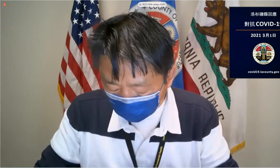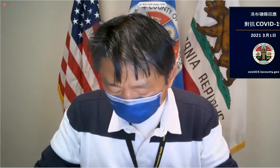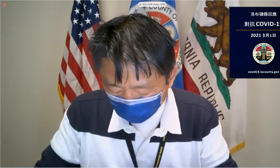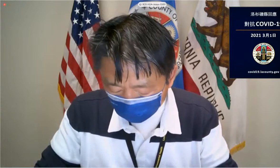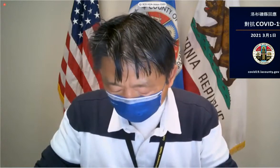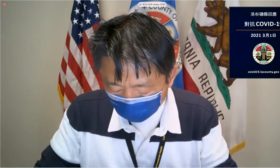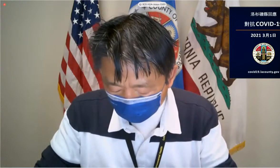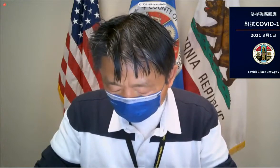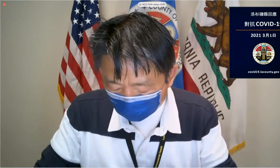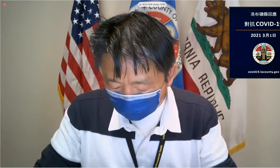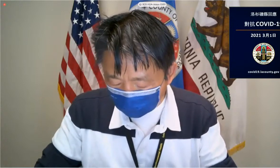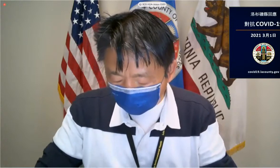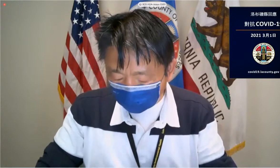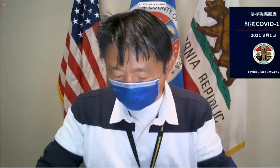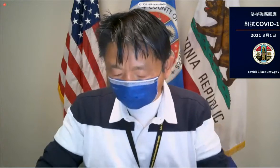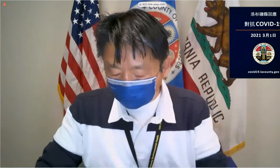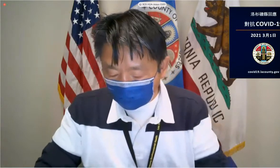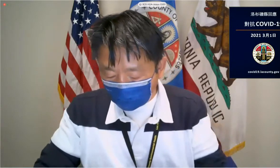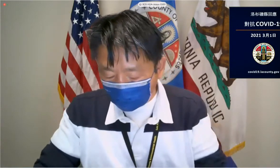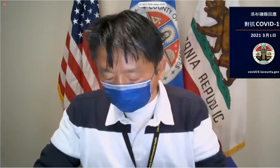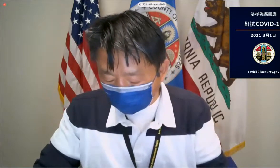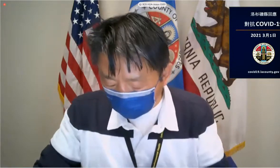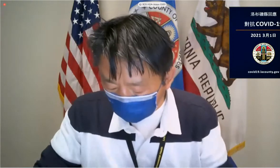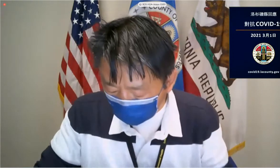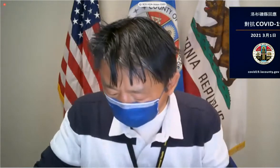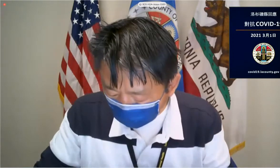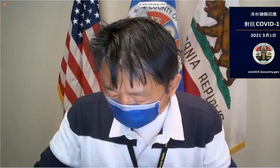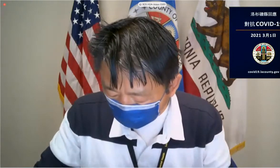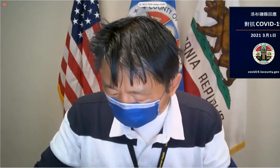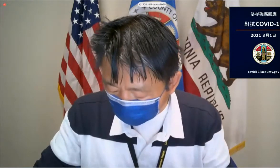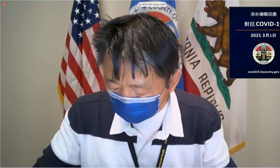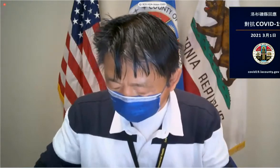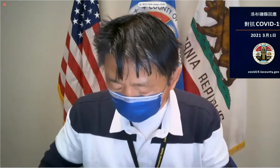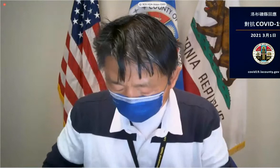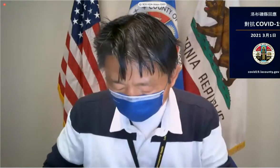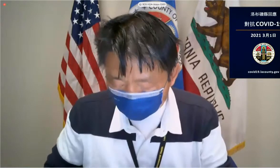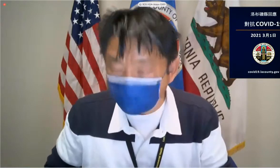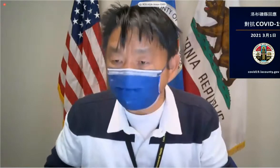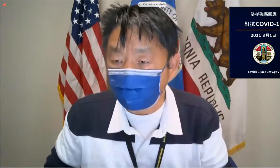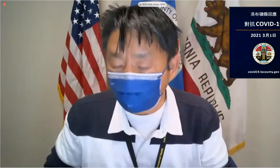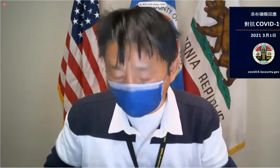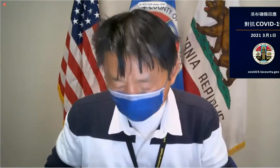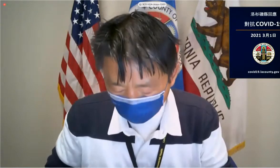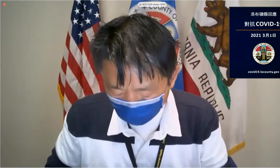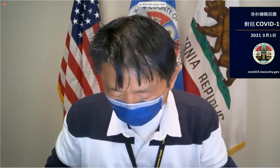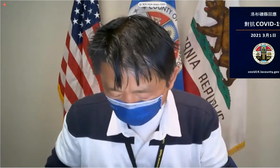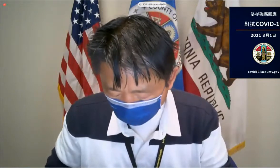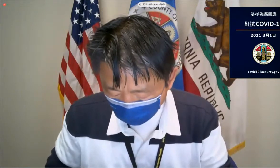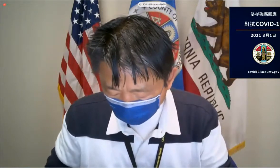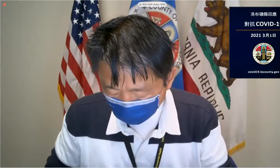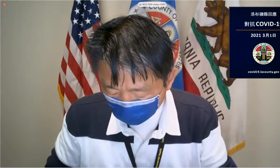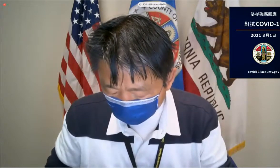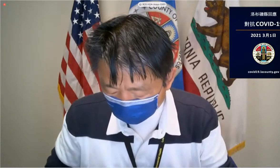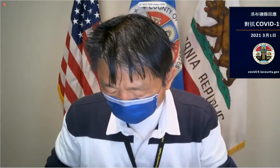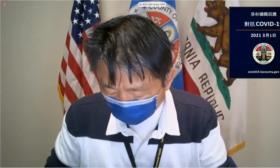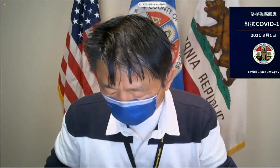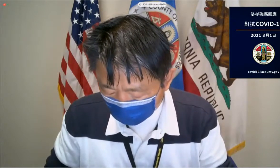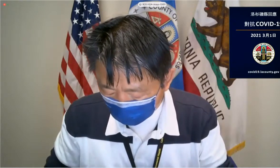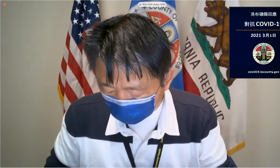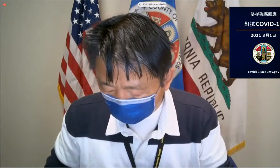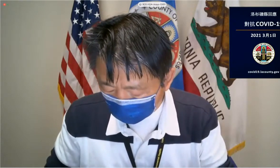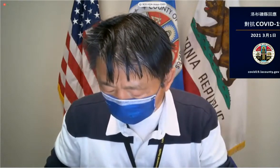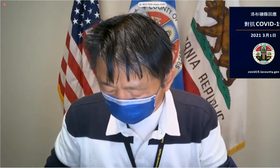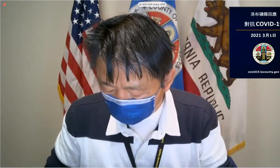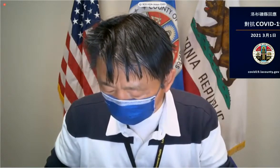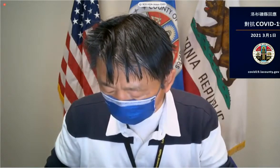地区，我们增加了移动注射站，以方便居民不需要走很远就可以去接种。同时，我们